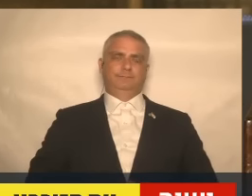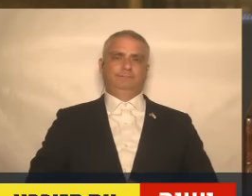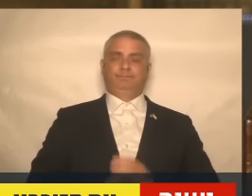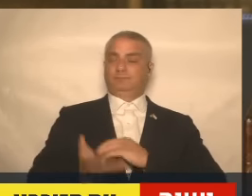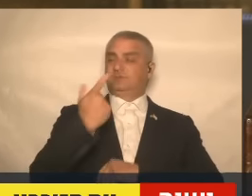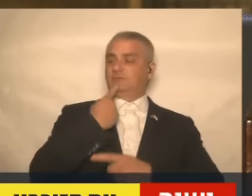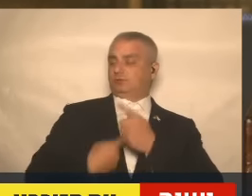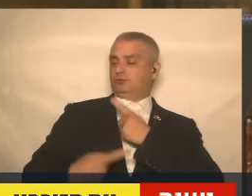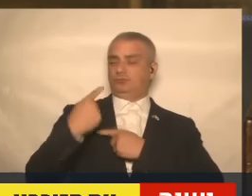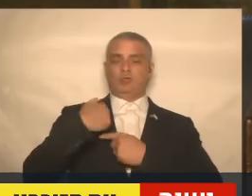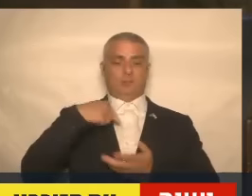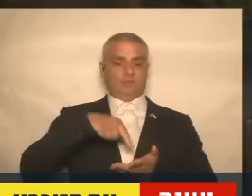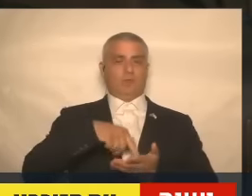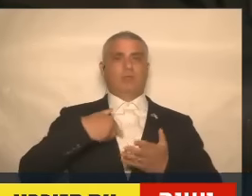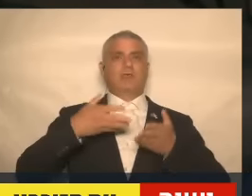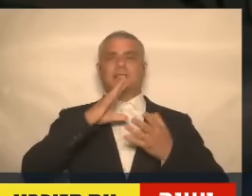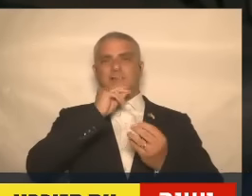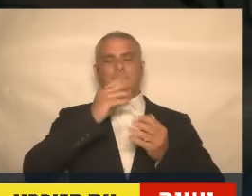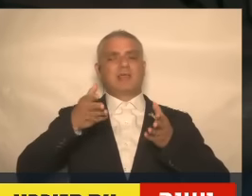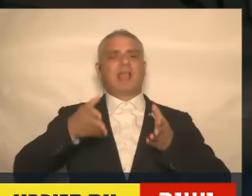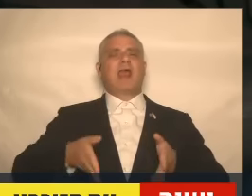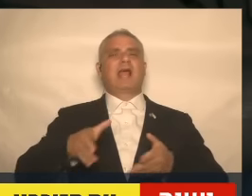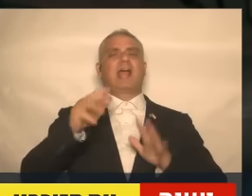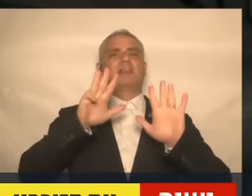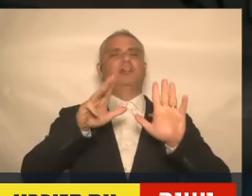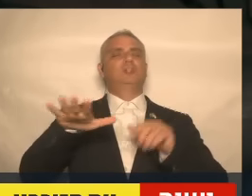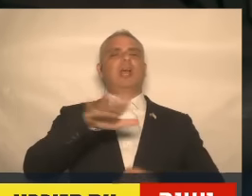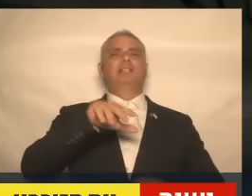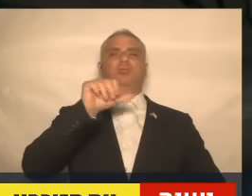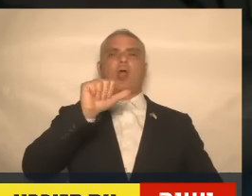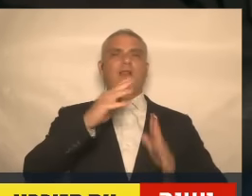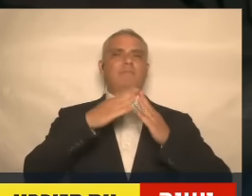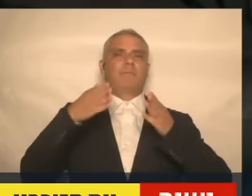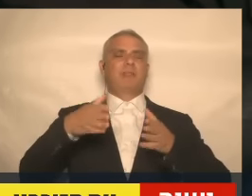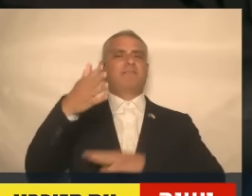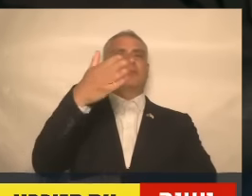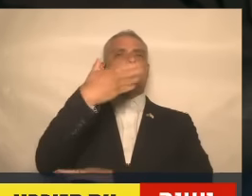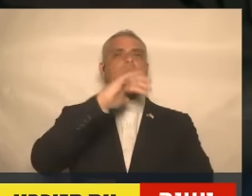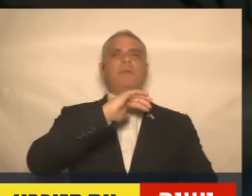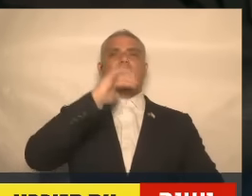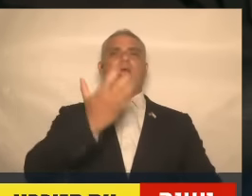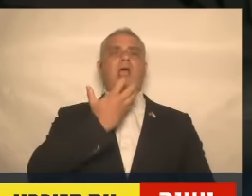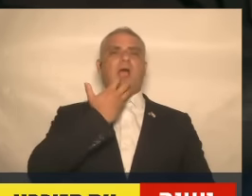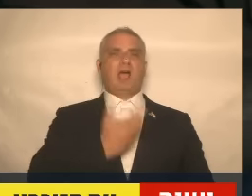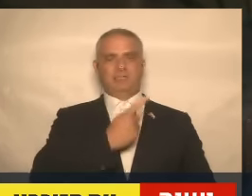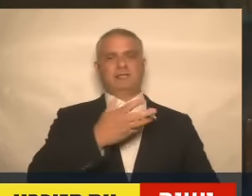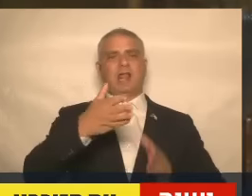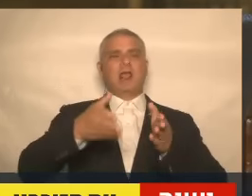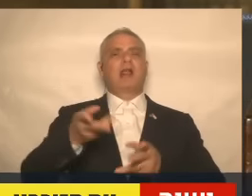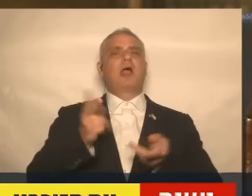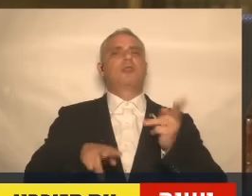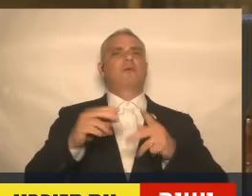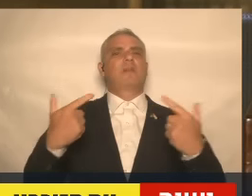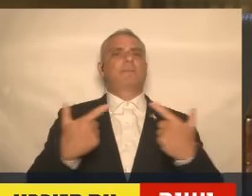לפני שנה סיפרתי כאן על חלקה 9 של אזור א' בבית העלמין הלאומי בהר הרצל, חלקת